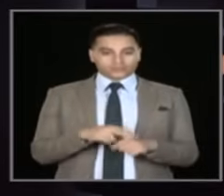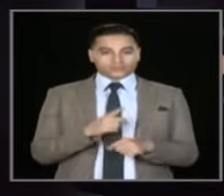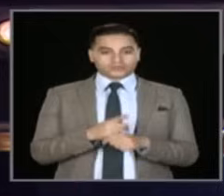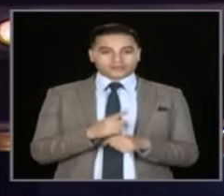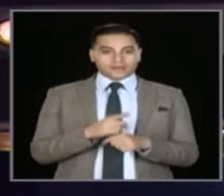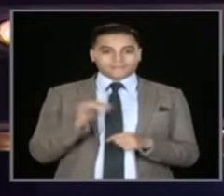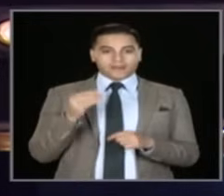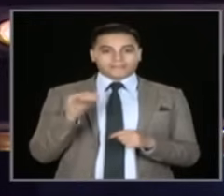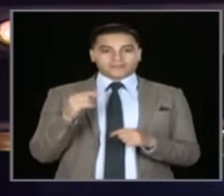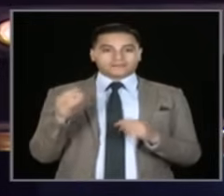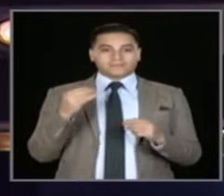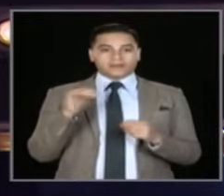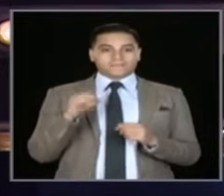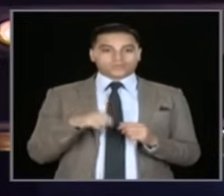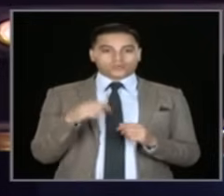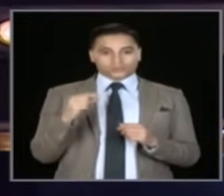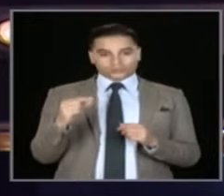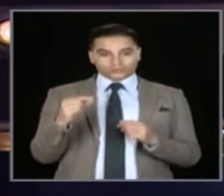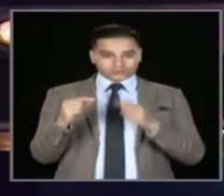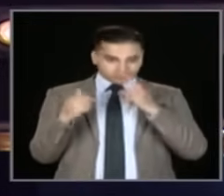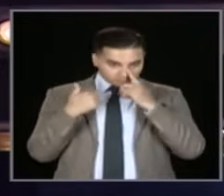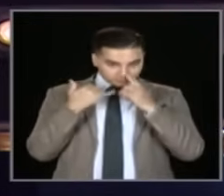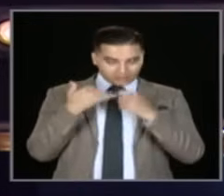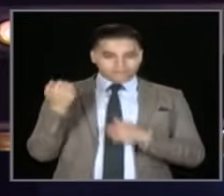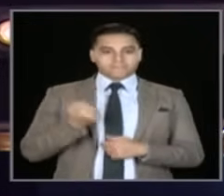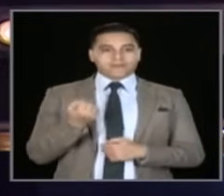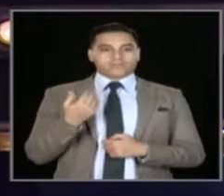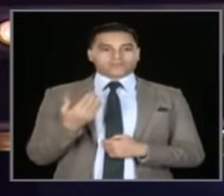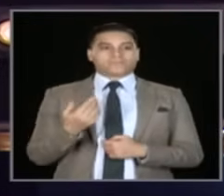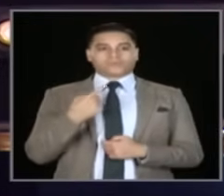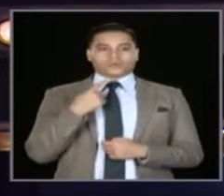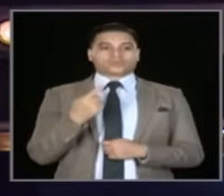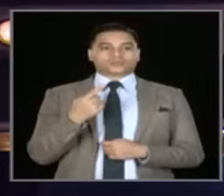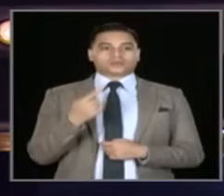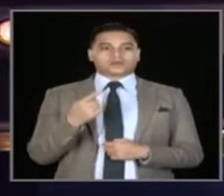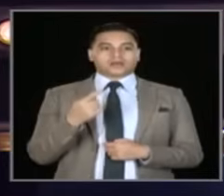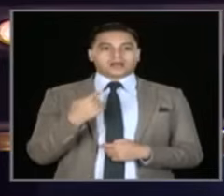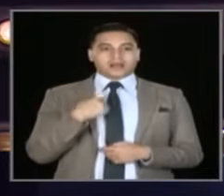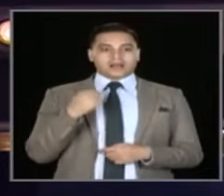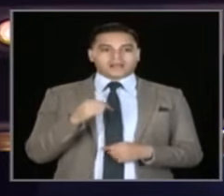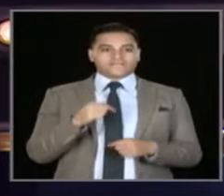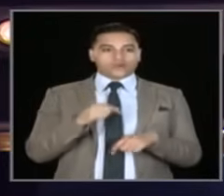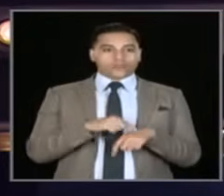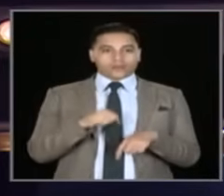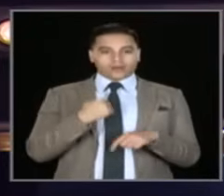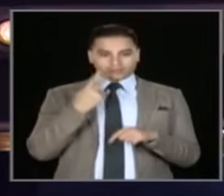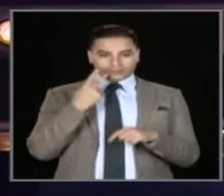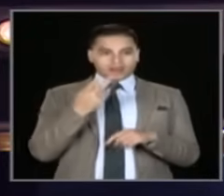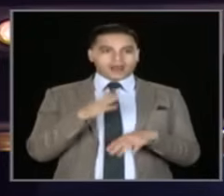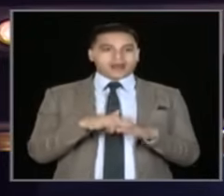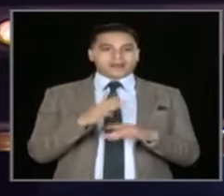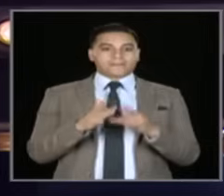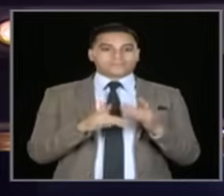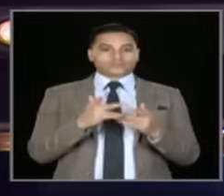محمد محمود أنا فاكر إن أنا كلمته وباركت له وقلت له أنا في لحظات وأنا بتفرج على